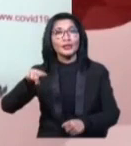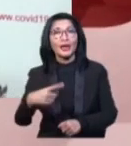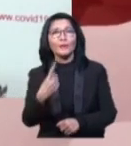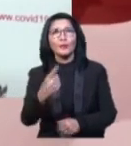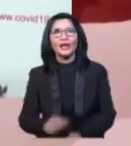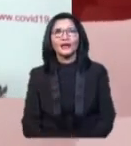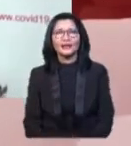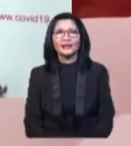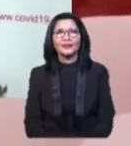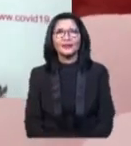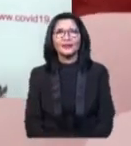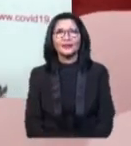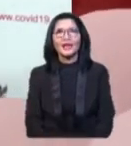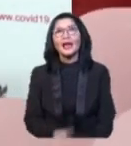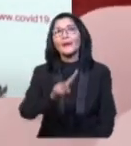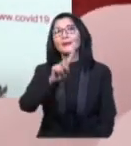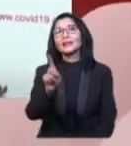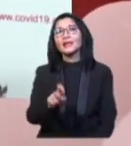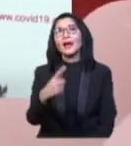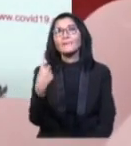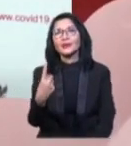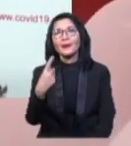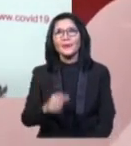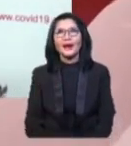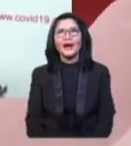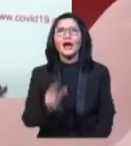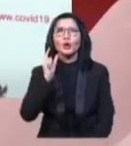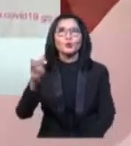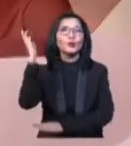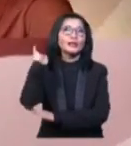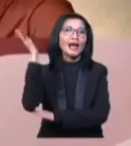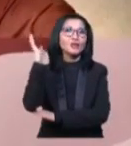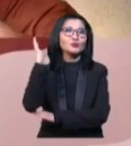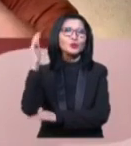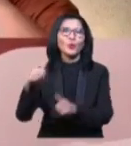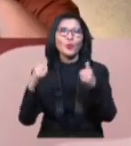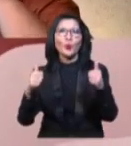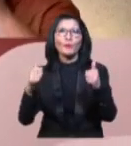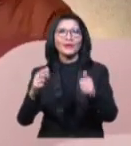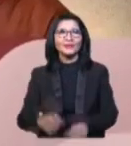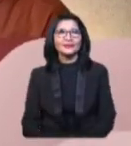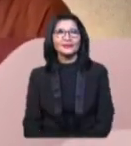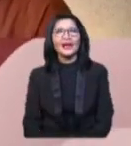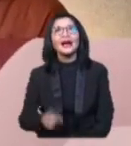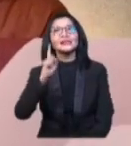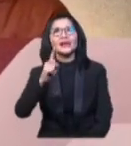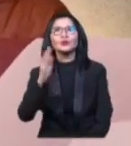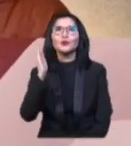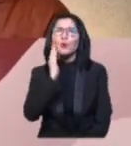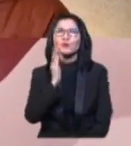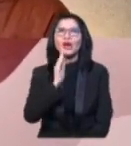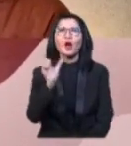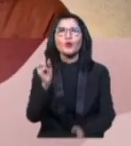kita mulai sesi dialog dengan pertanyaan pertama untuk narasumber kita yang luar biasa, salah satu figur muda